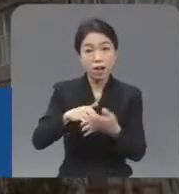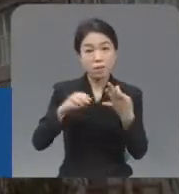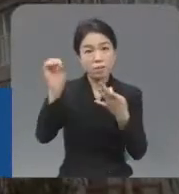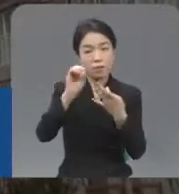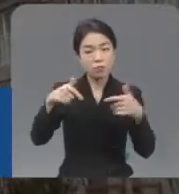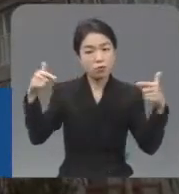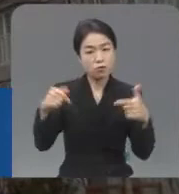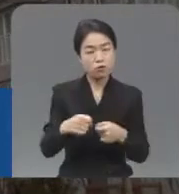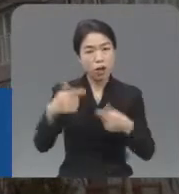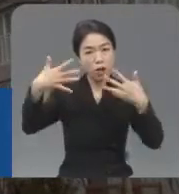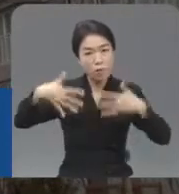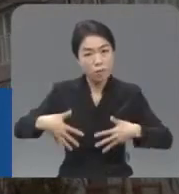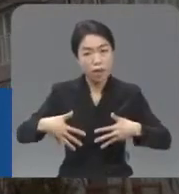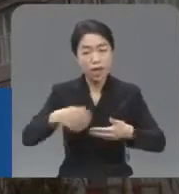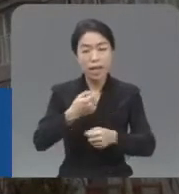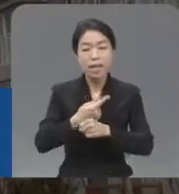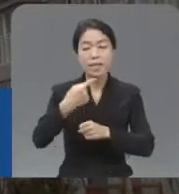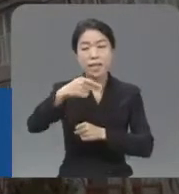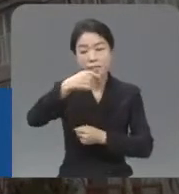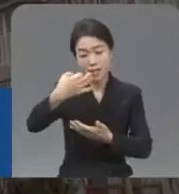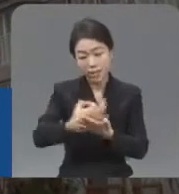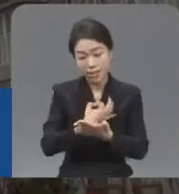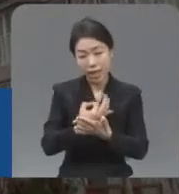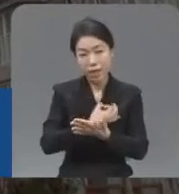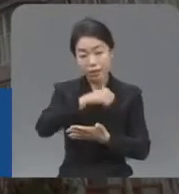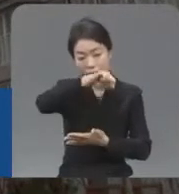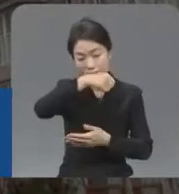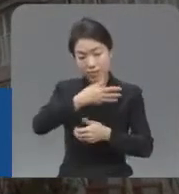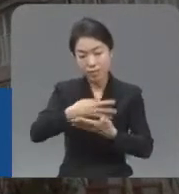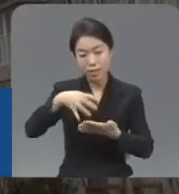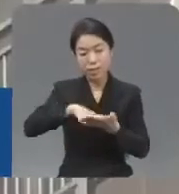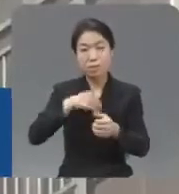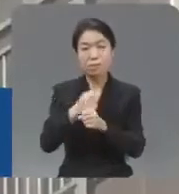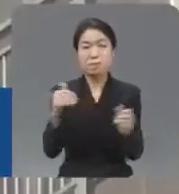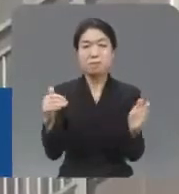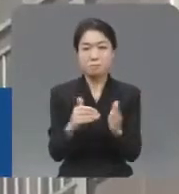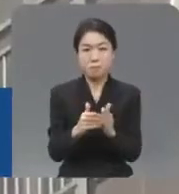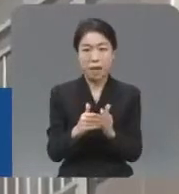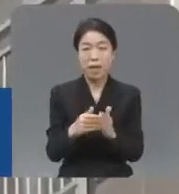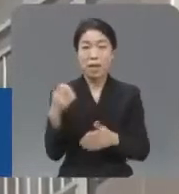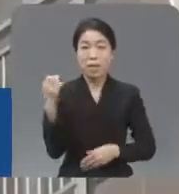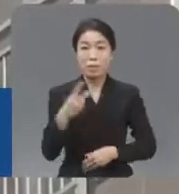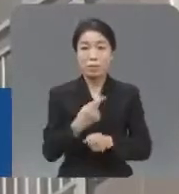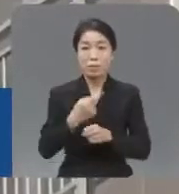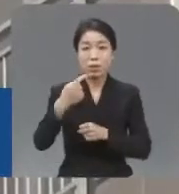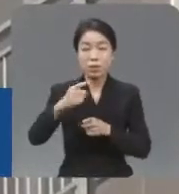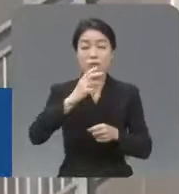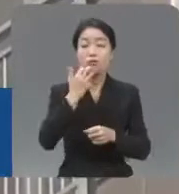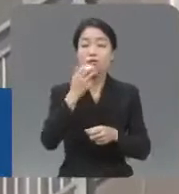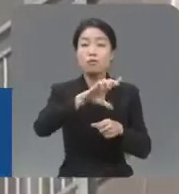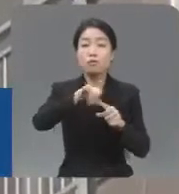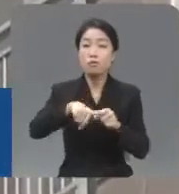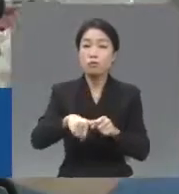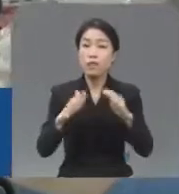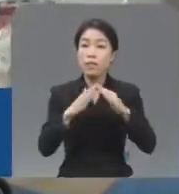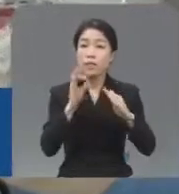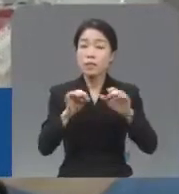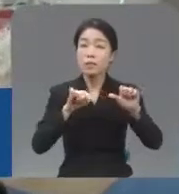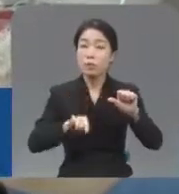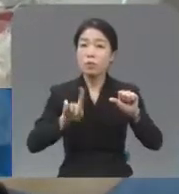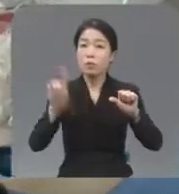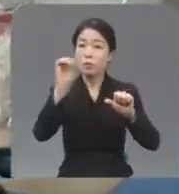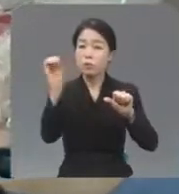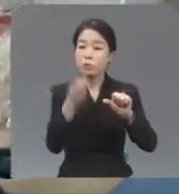전제로 내년 세입 예산을 편성한 것으로 나타났습니다. 국토연구원은 이와 함께 내년 수도권의 집값은